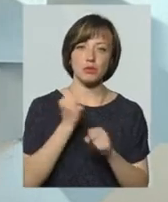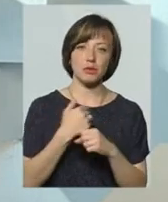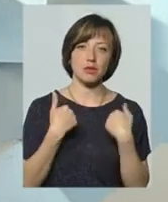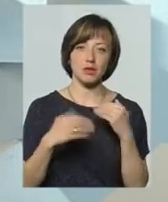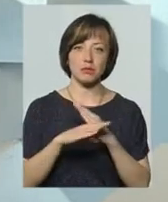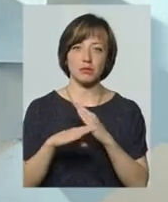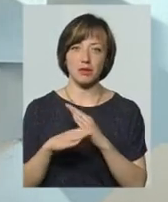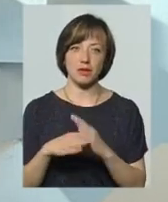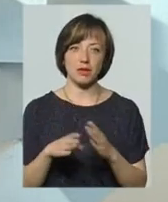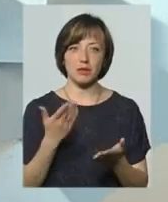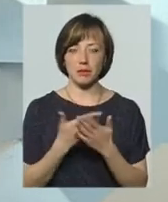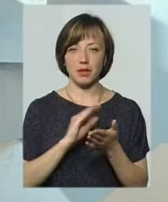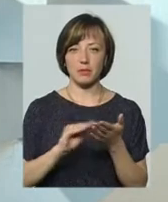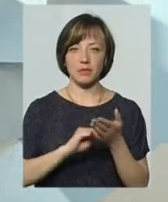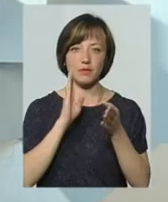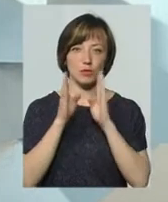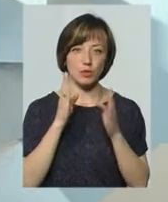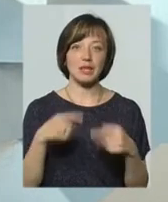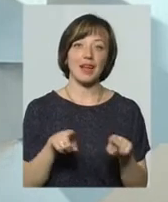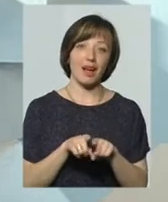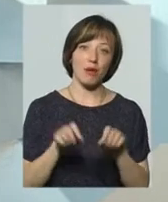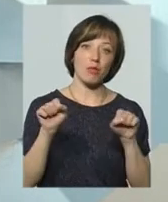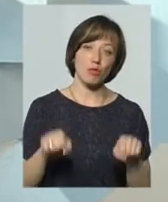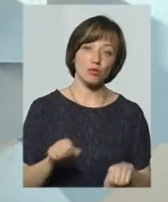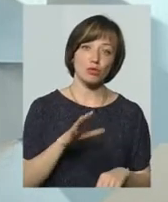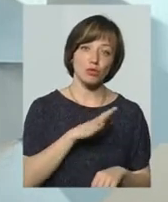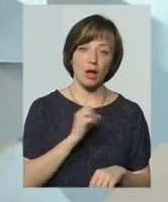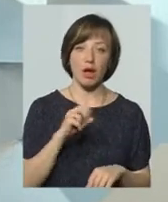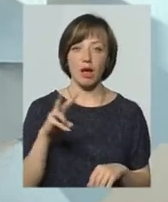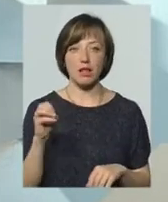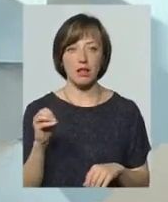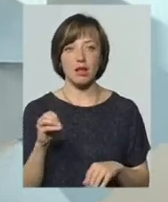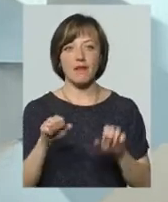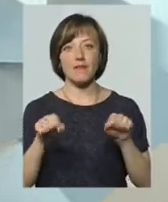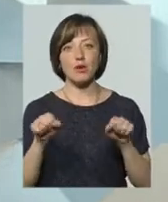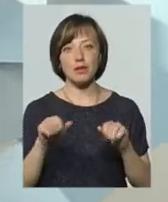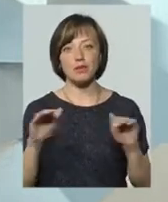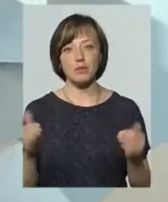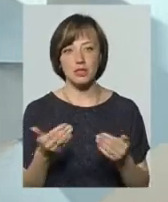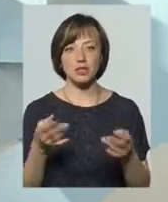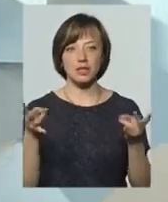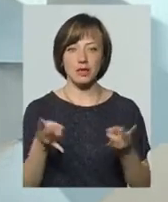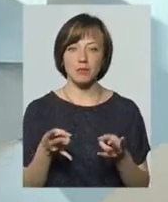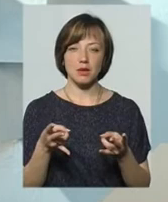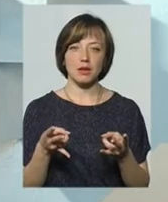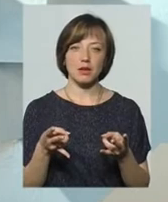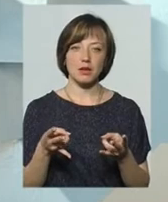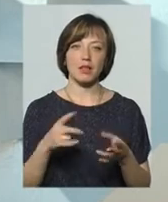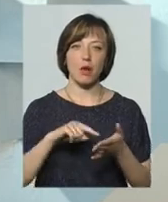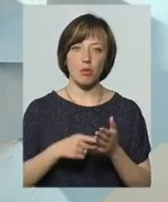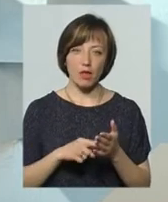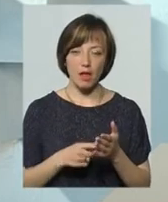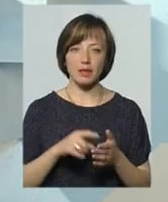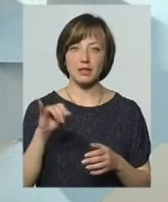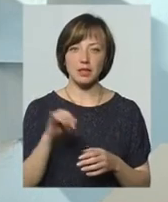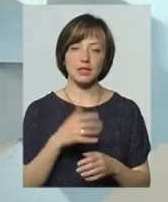то, що ми напишемо в Фейсбуці. Ну, і такі варіанти бувають, що проходять, але вірогідність менша. Тобто треба наполегливість, як сказав